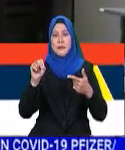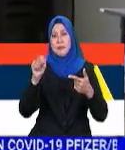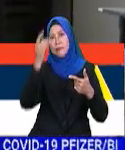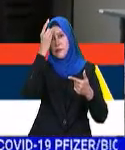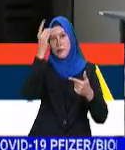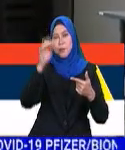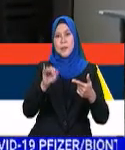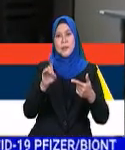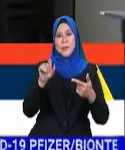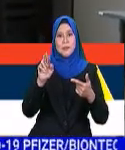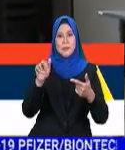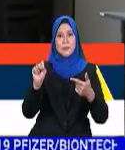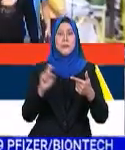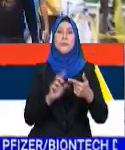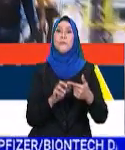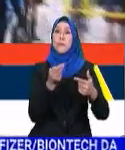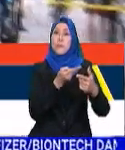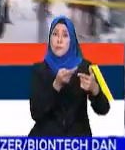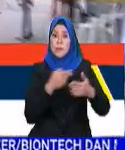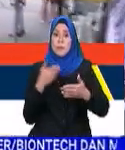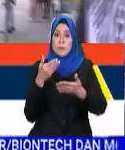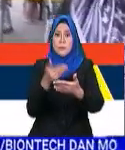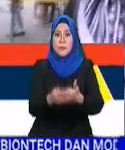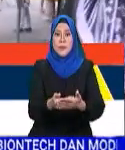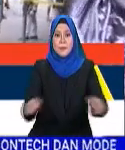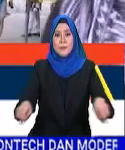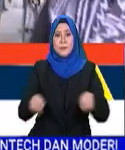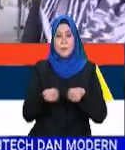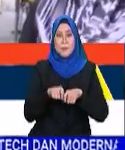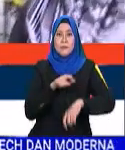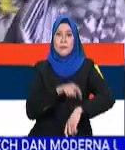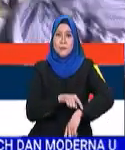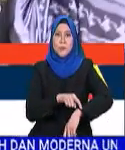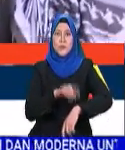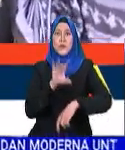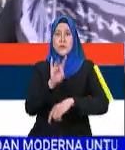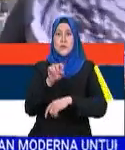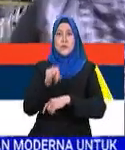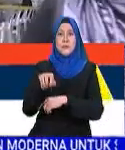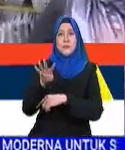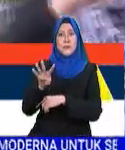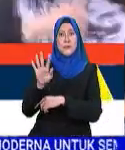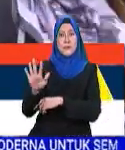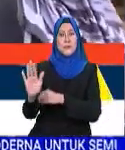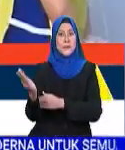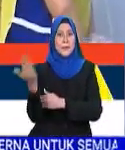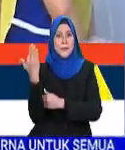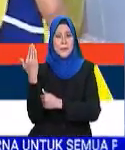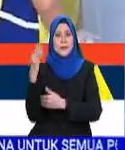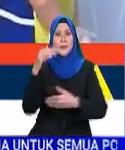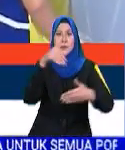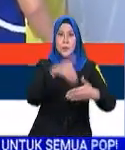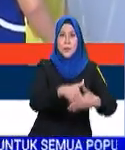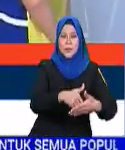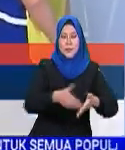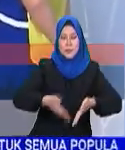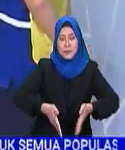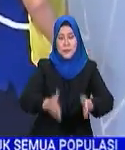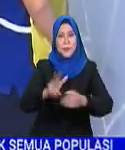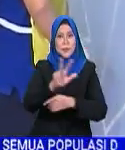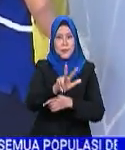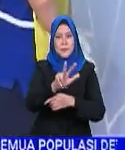Idris Harun. Datuk Seri Muhammad Ali tiba di pusat mengundi pada pukul 8.45 pagi dan mengundi di saluran